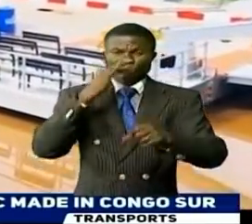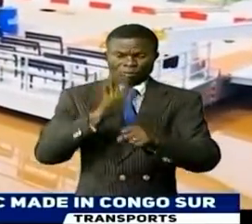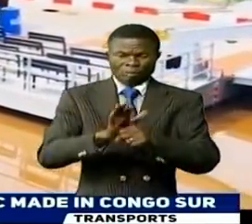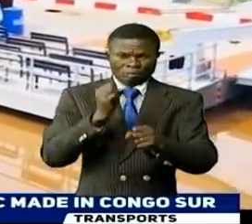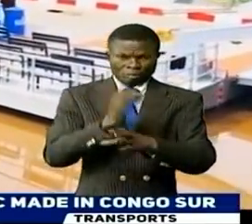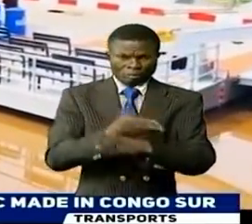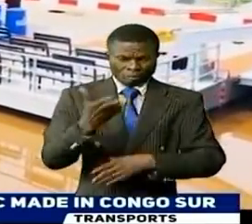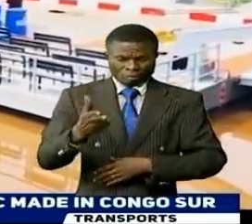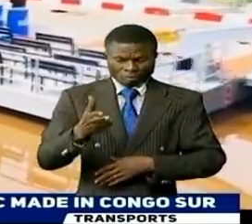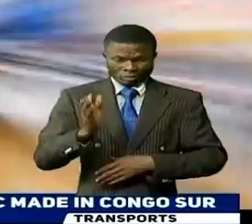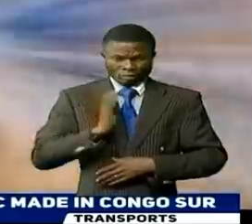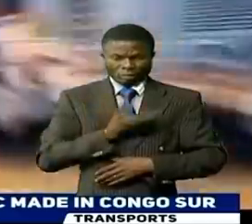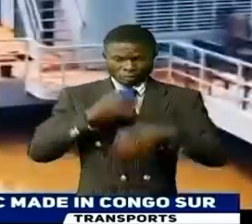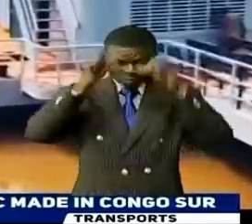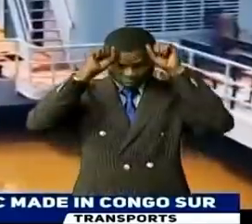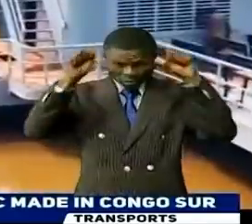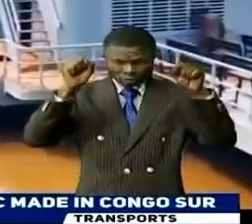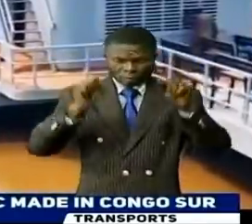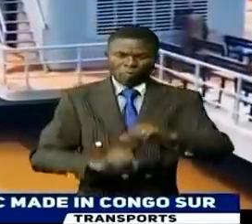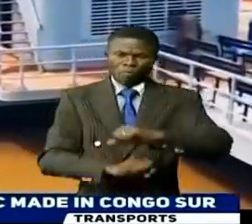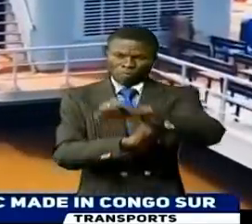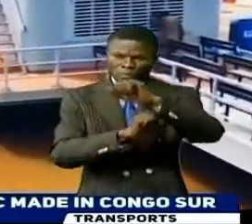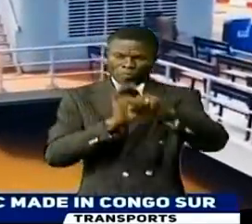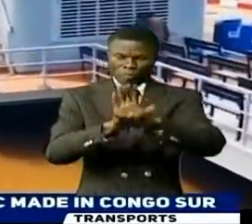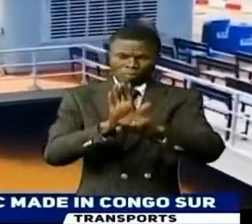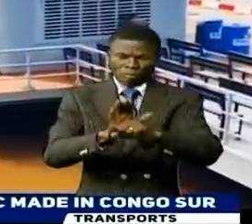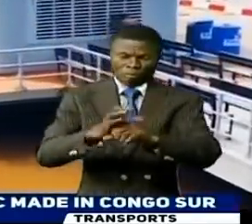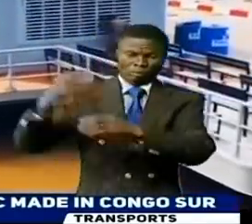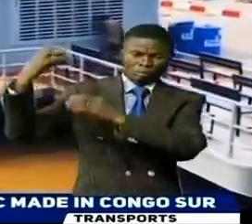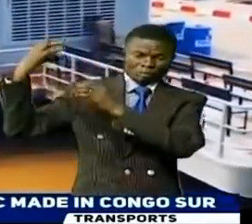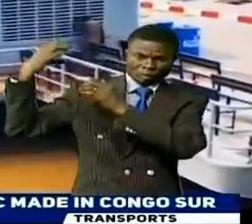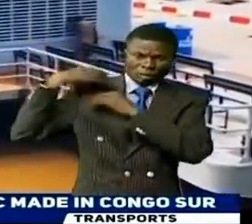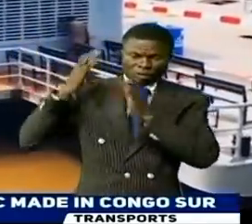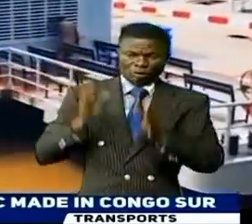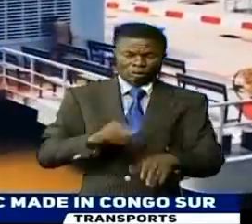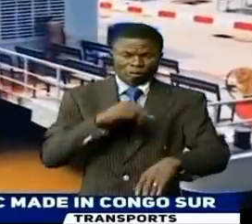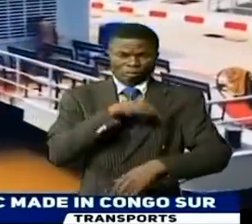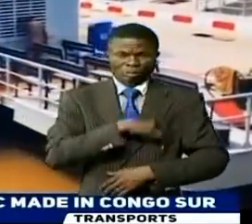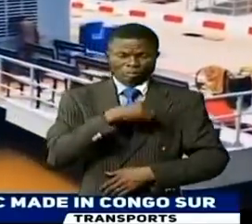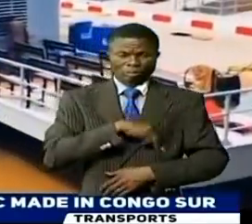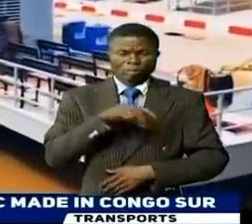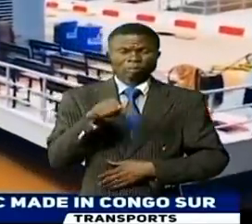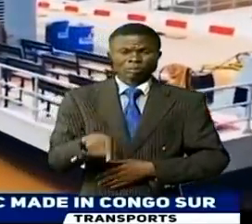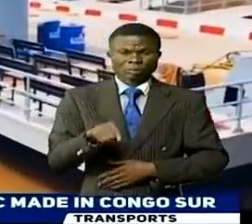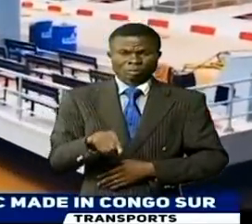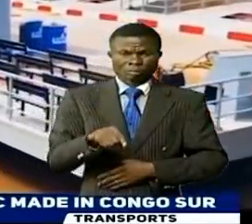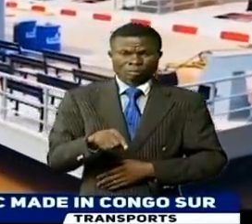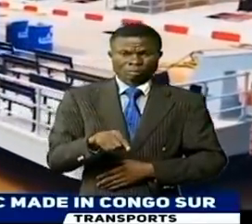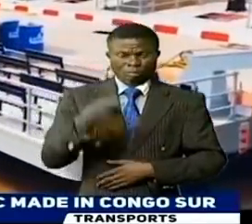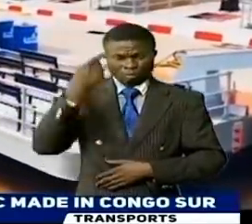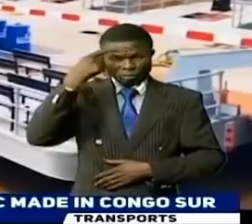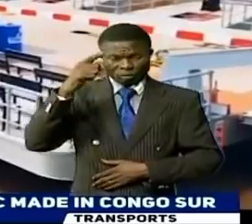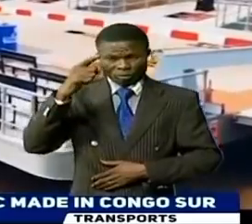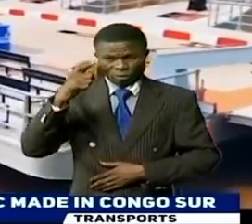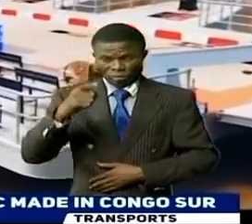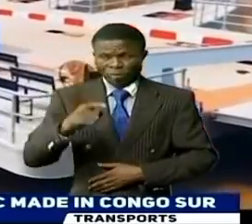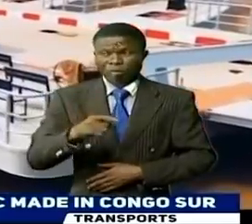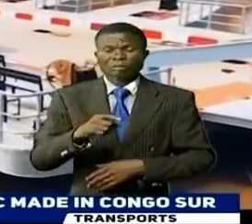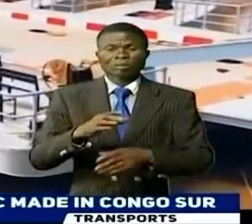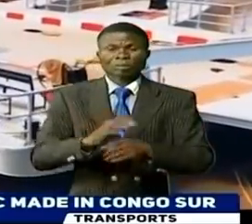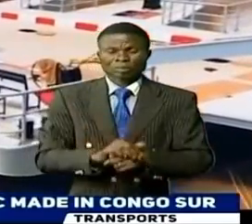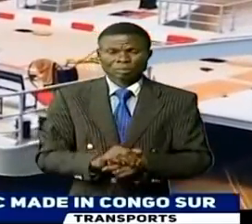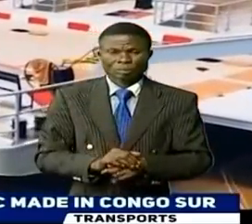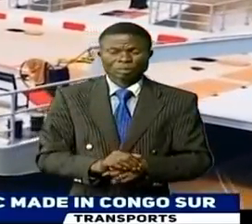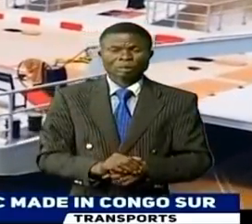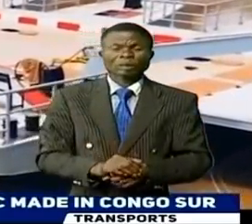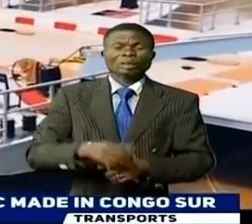de la République s'est appuyé sur son chargé de mission, M. Pacifique H. Abirindoa, pour le suivi de cet ouvrage.